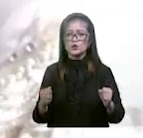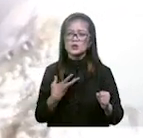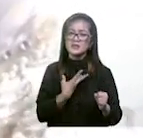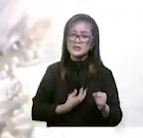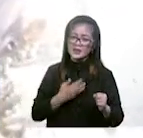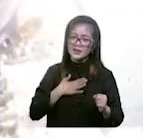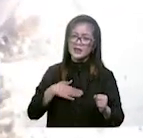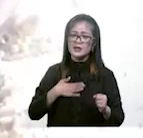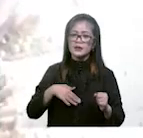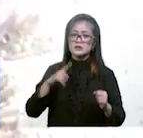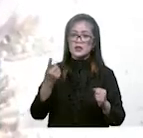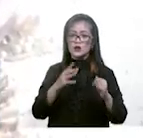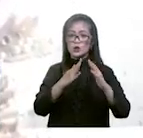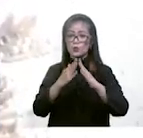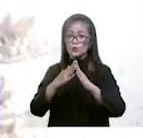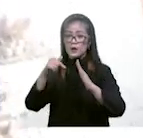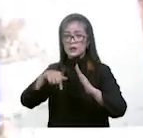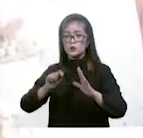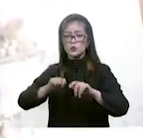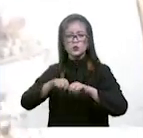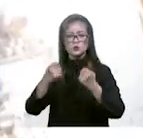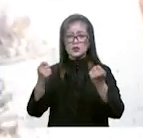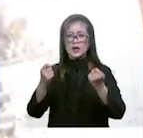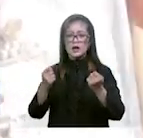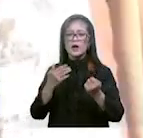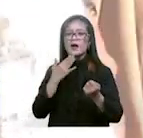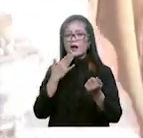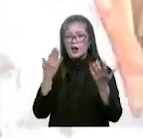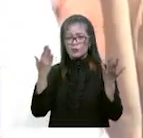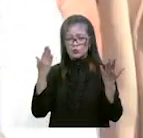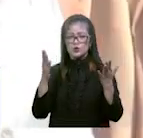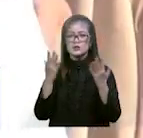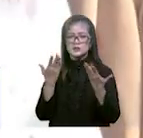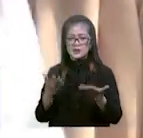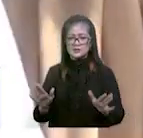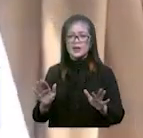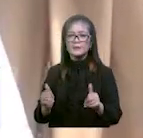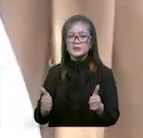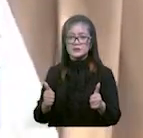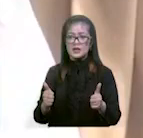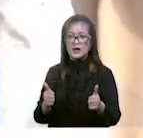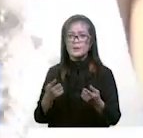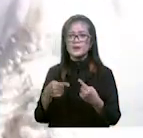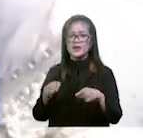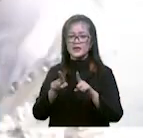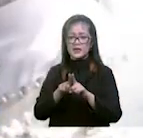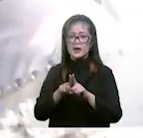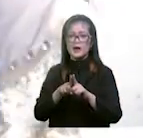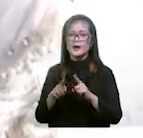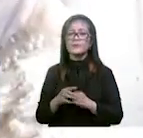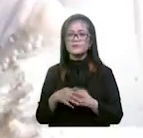melihat bangunan-bangunan kayak gini, tapi alhamdulillah bahagia bisa mendapatkan, bisa sah. Ini memang sebelumnya